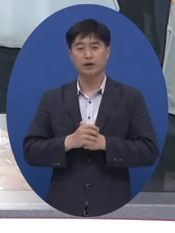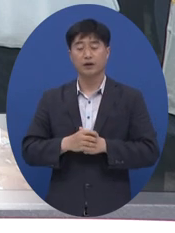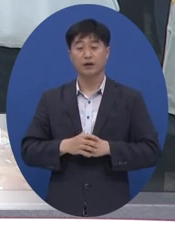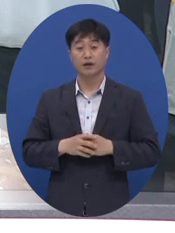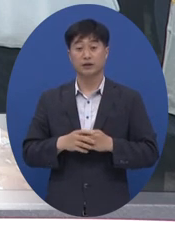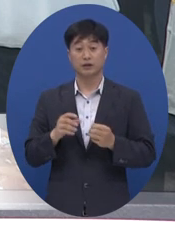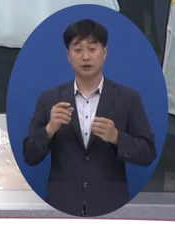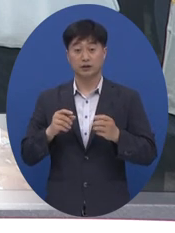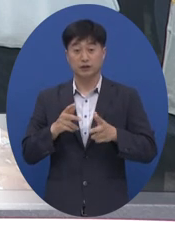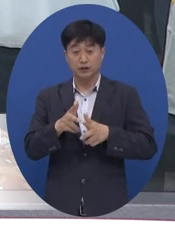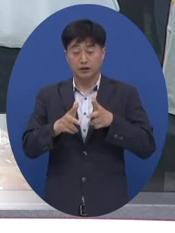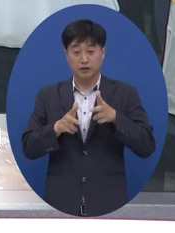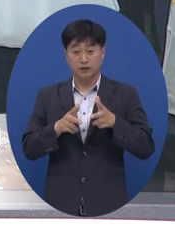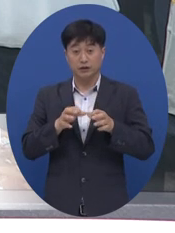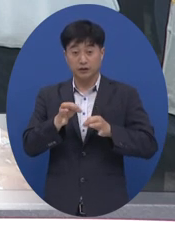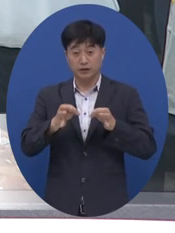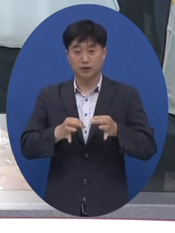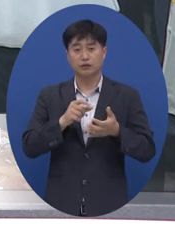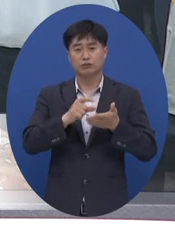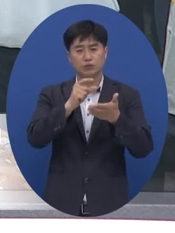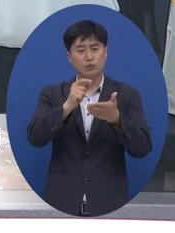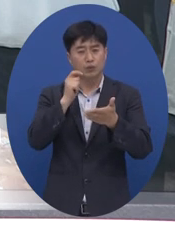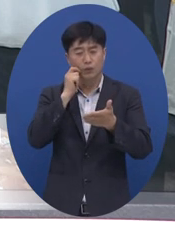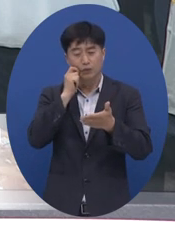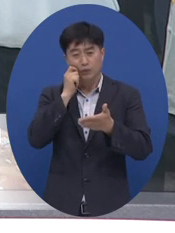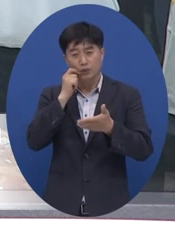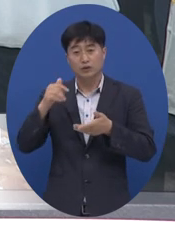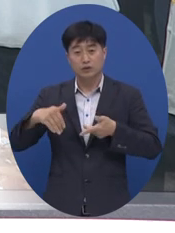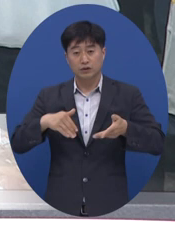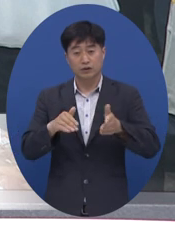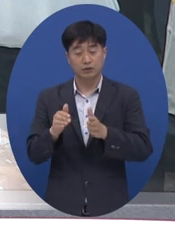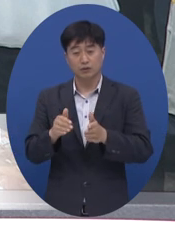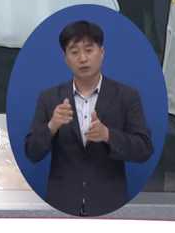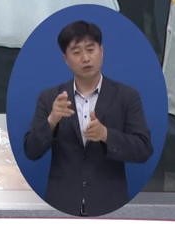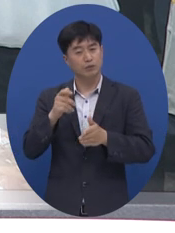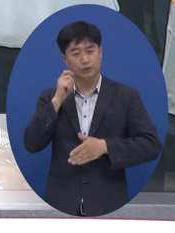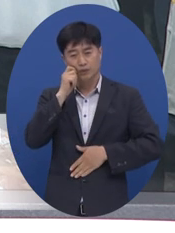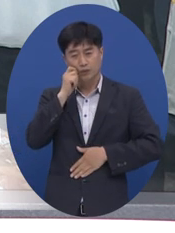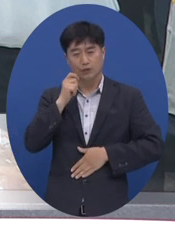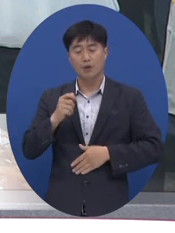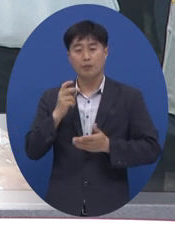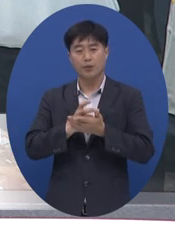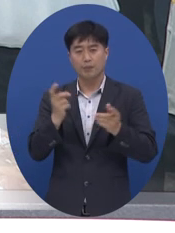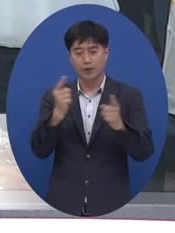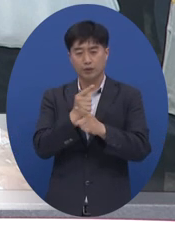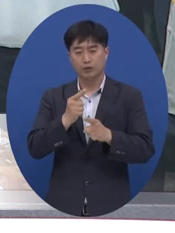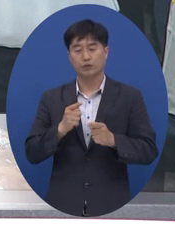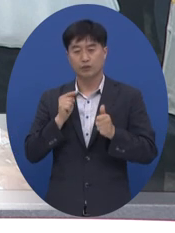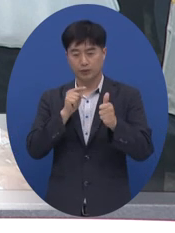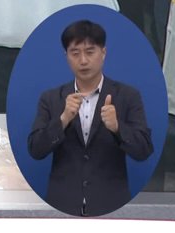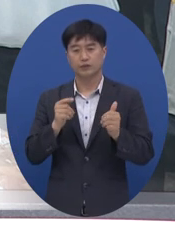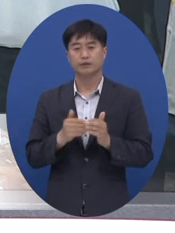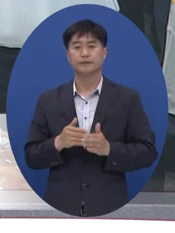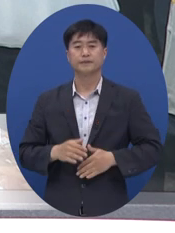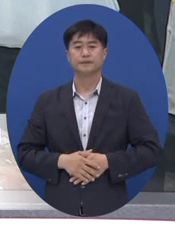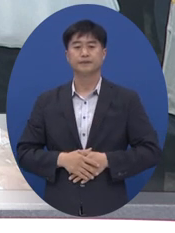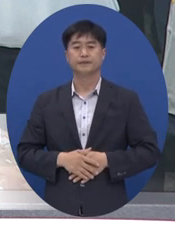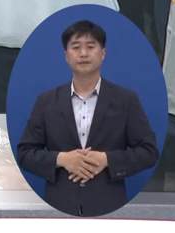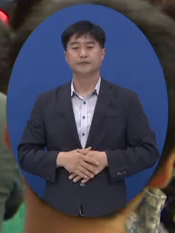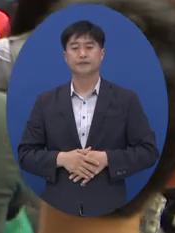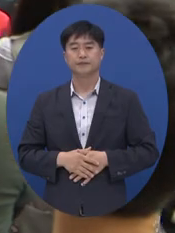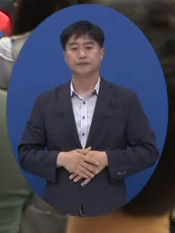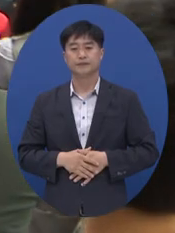안돼 지역 화폐를 못 받는 노점상을 위해 조례 개정 등을 검토하는 방안도 지시했습니다. 보도에 한선지 기자입니다.